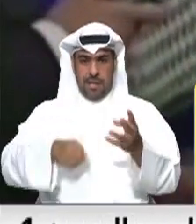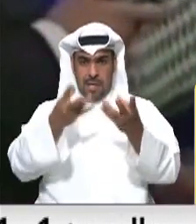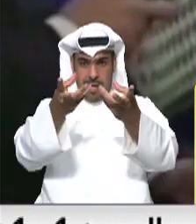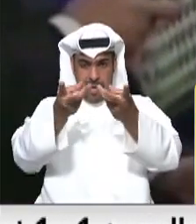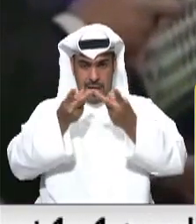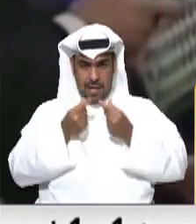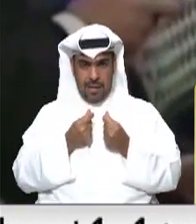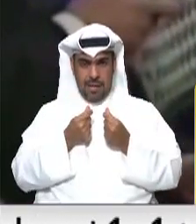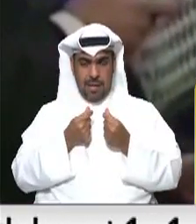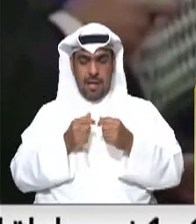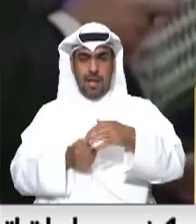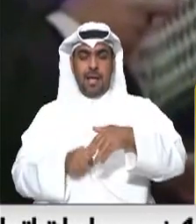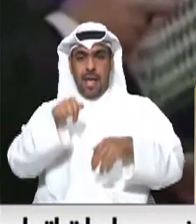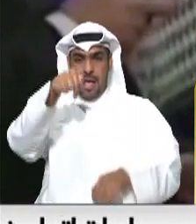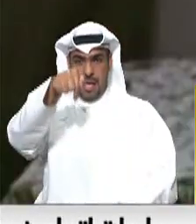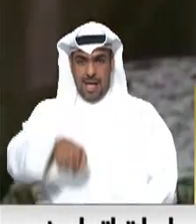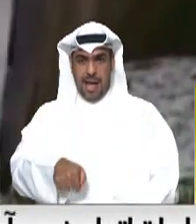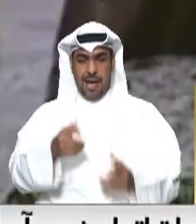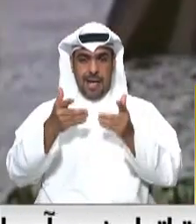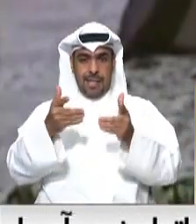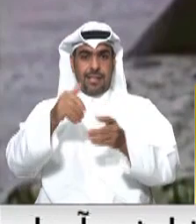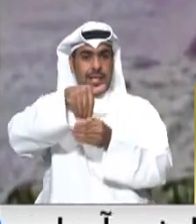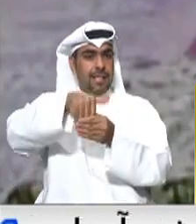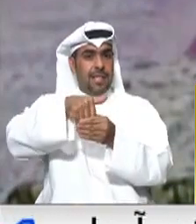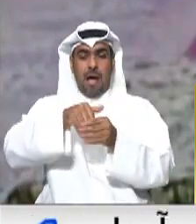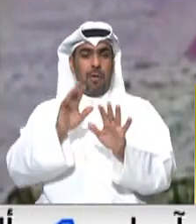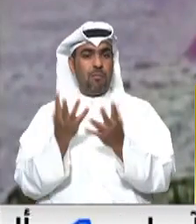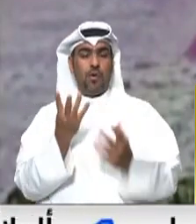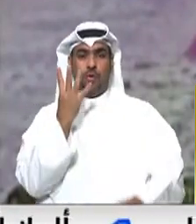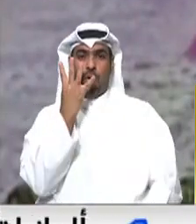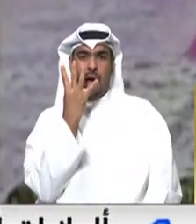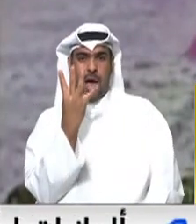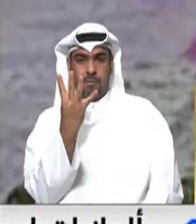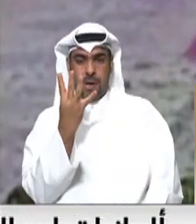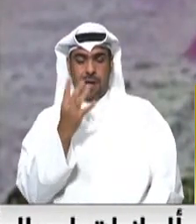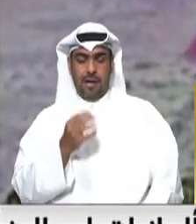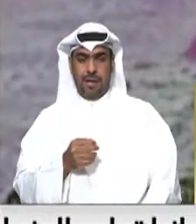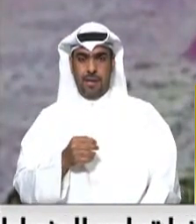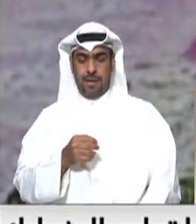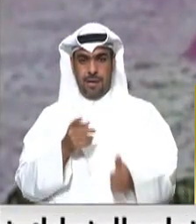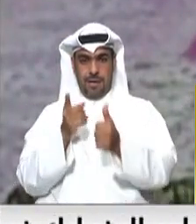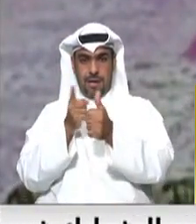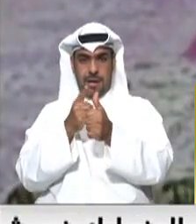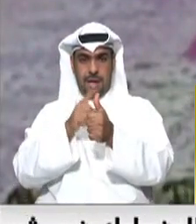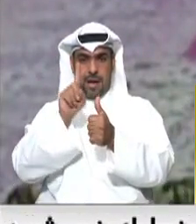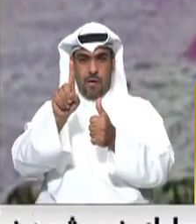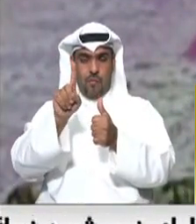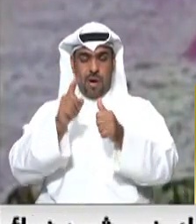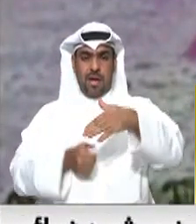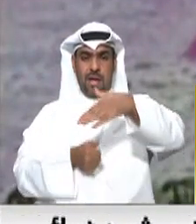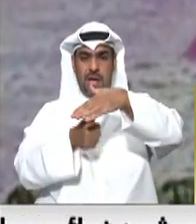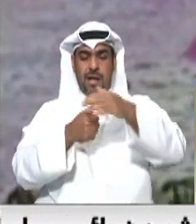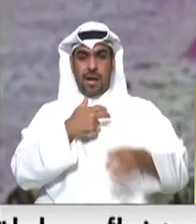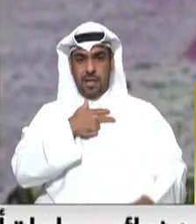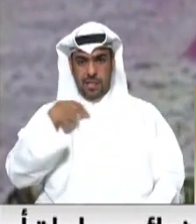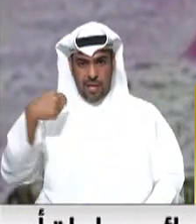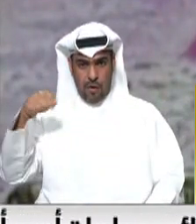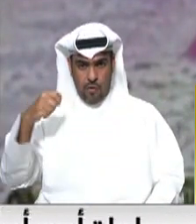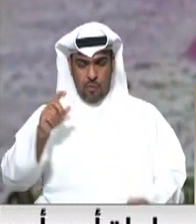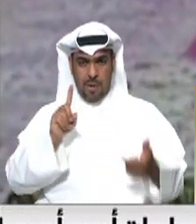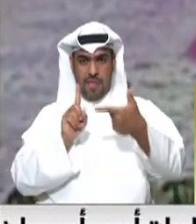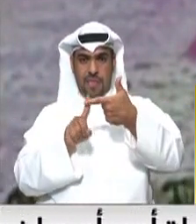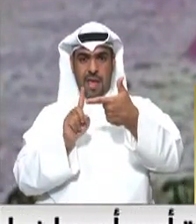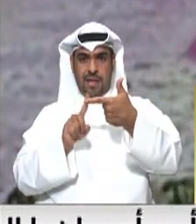رئيس البرلمان الحالي محمد باقر قاليباف وممثل المرشد الأعلى في مجلس الأمن القومي الإيراني